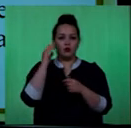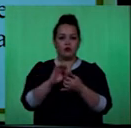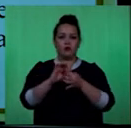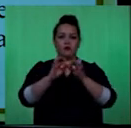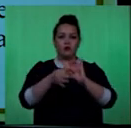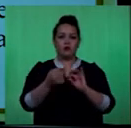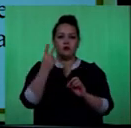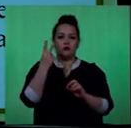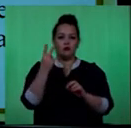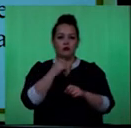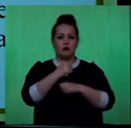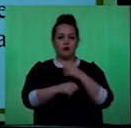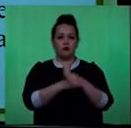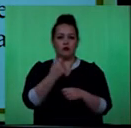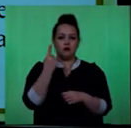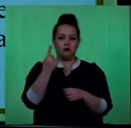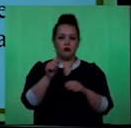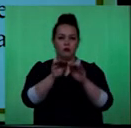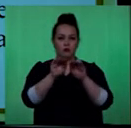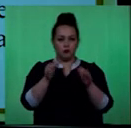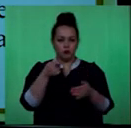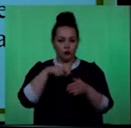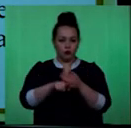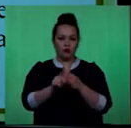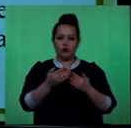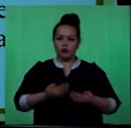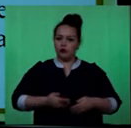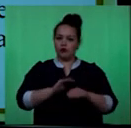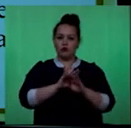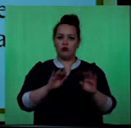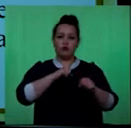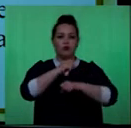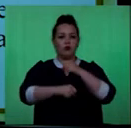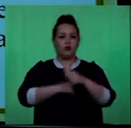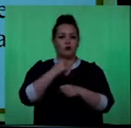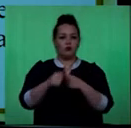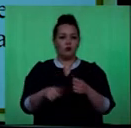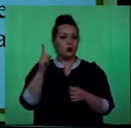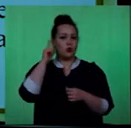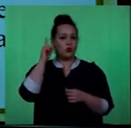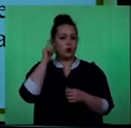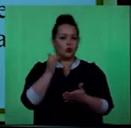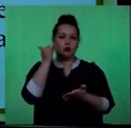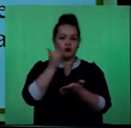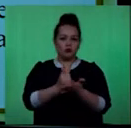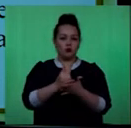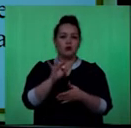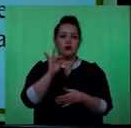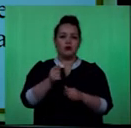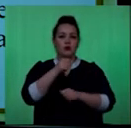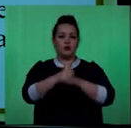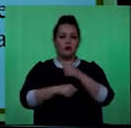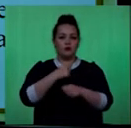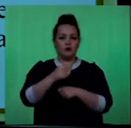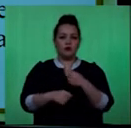два медведя в одной берлоге не живут медведь на ухо наступил и медвежья